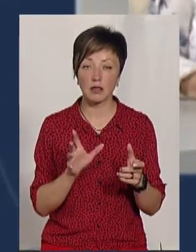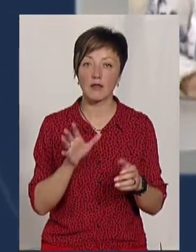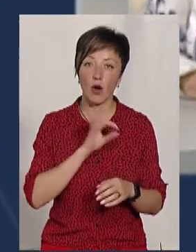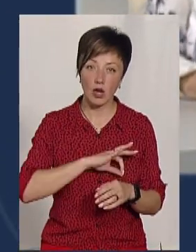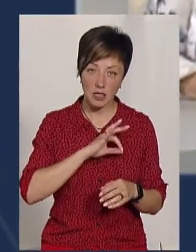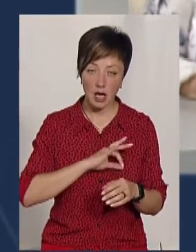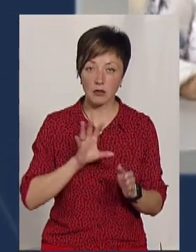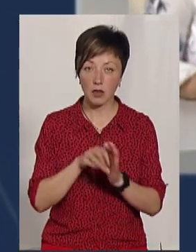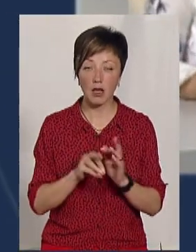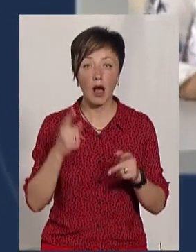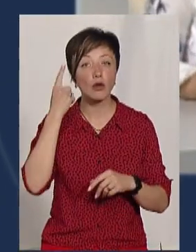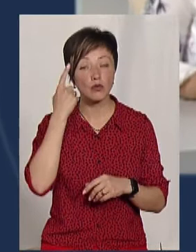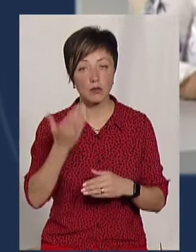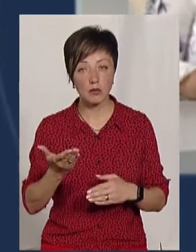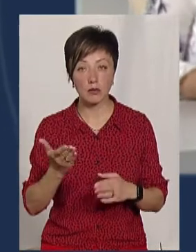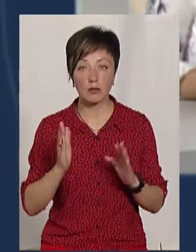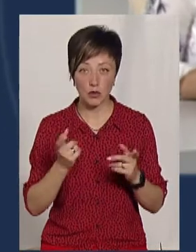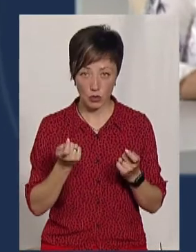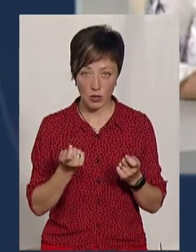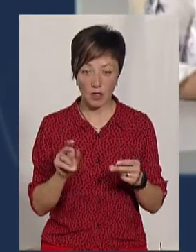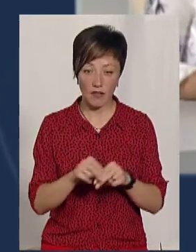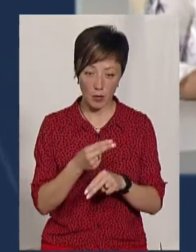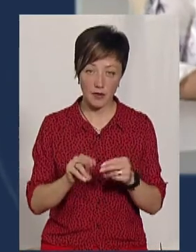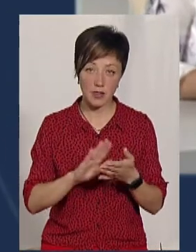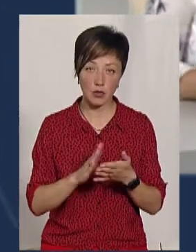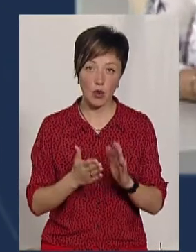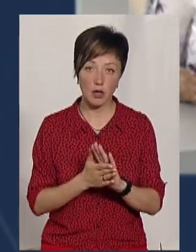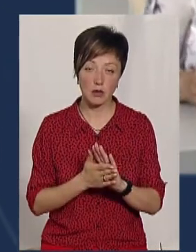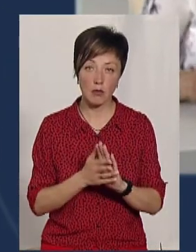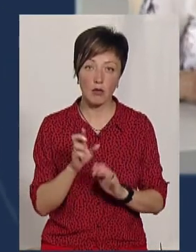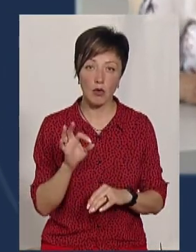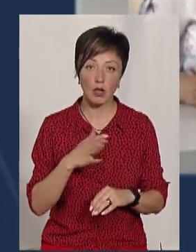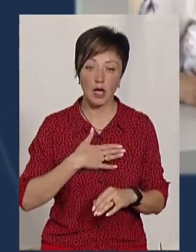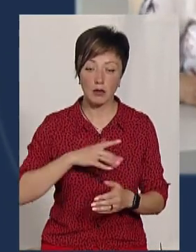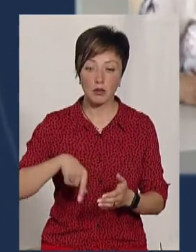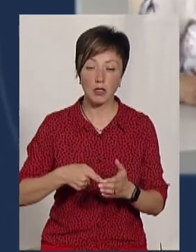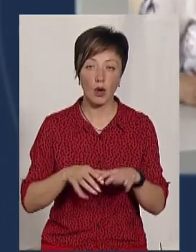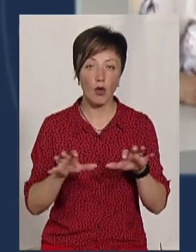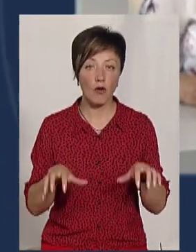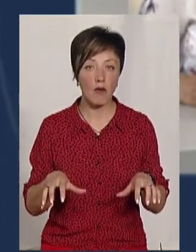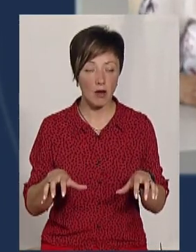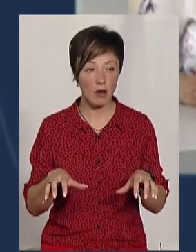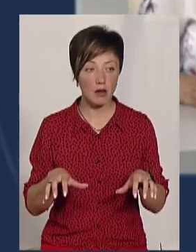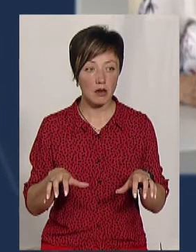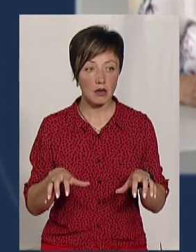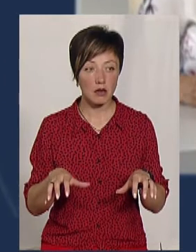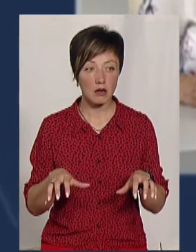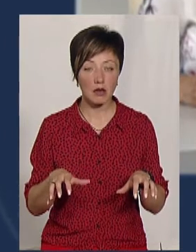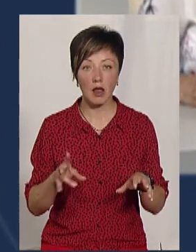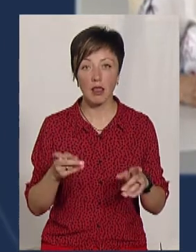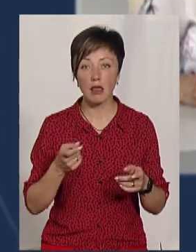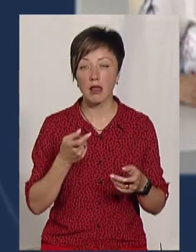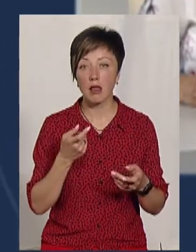їх використання, як гадаєте, воно трошки виправить ситуацію? Бо наш міський голова якось